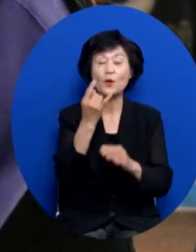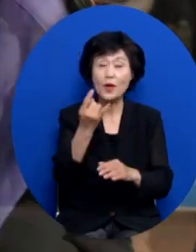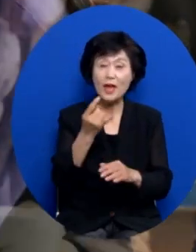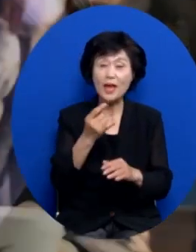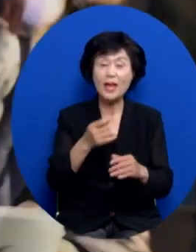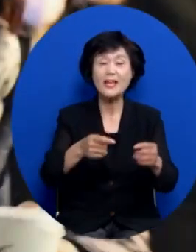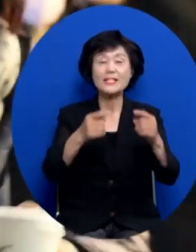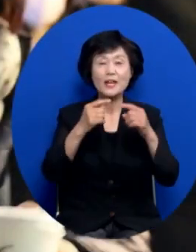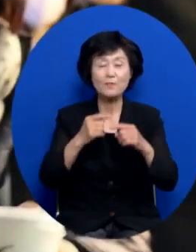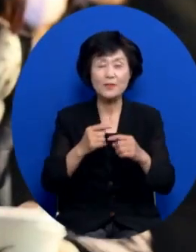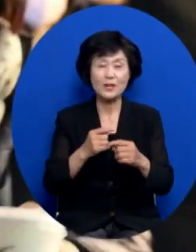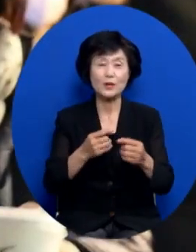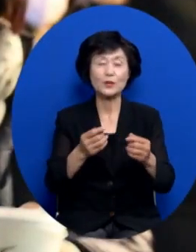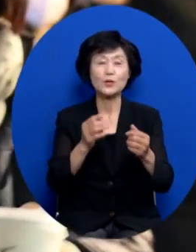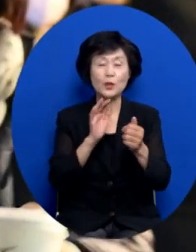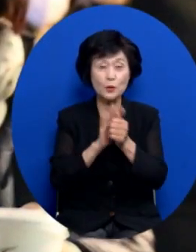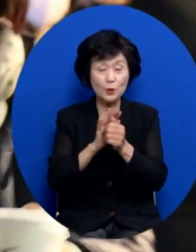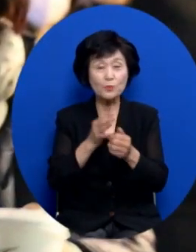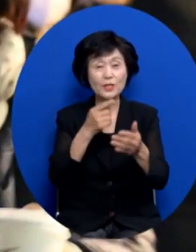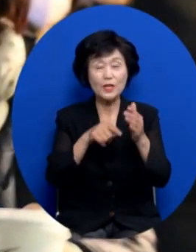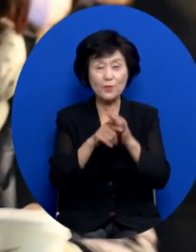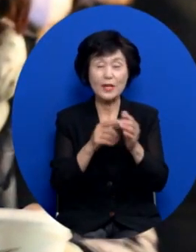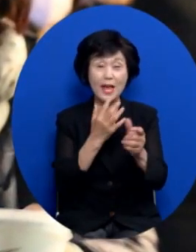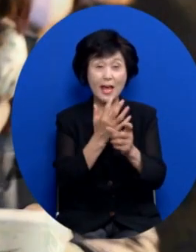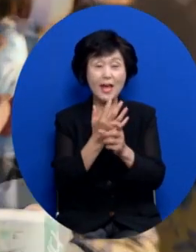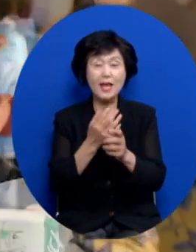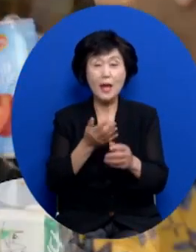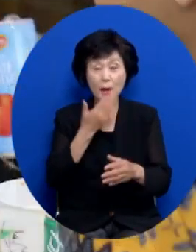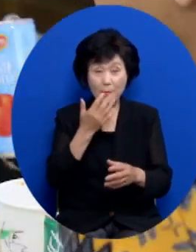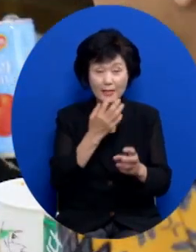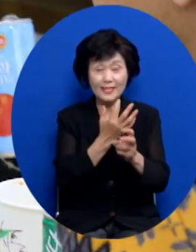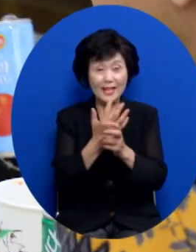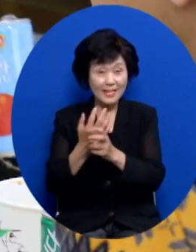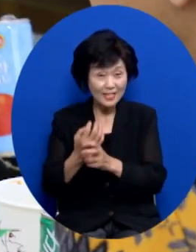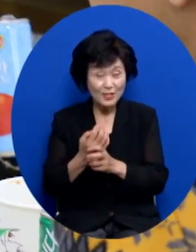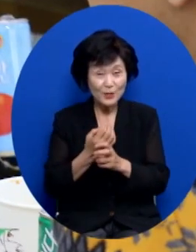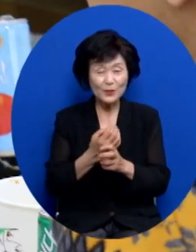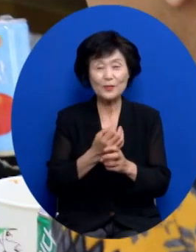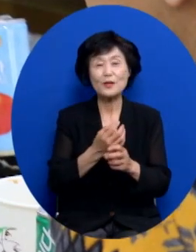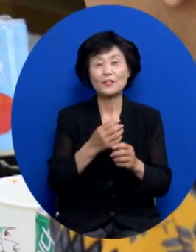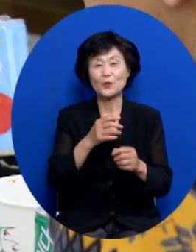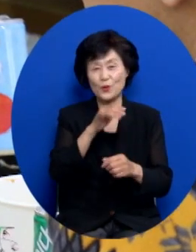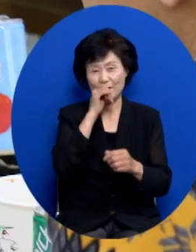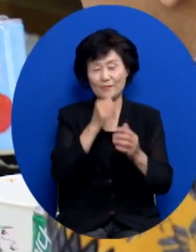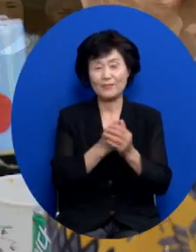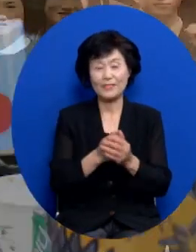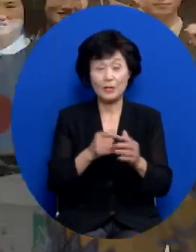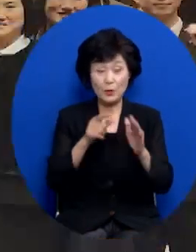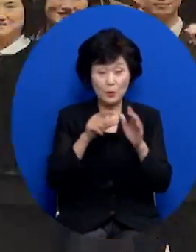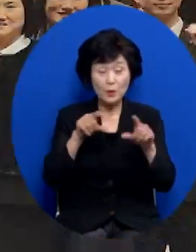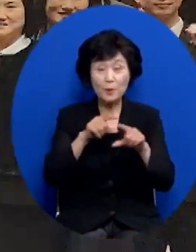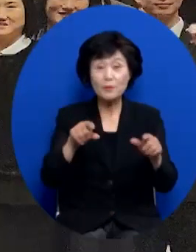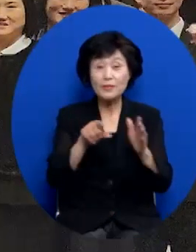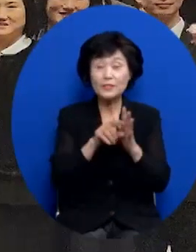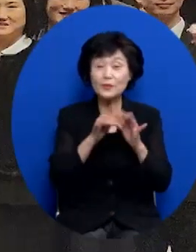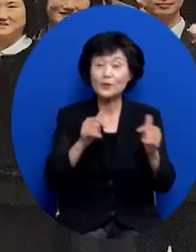새벽예배를 드리고 성도들과 아침 식사로 교제하는 이벤트를 진행했습니다. 또 평신도들은 사역을 위해 연구한 내용을